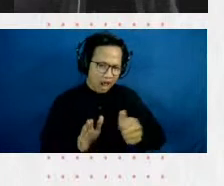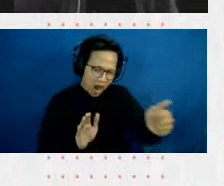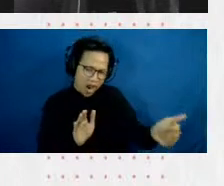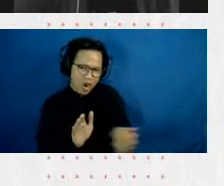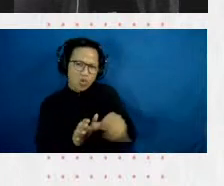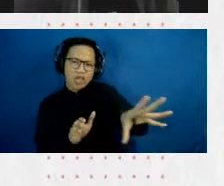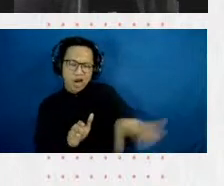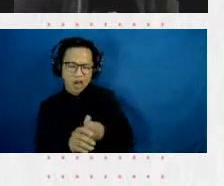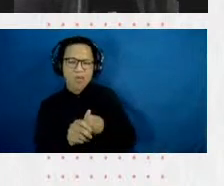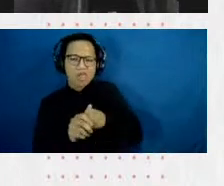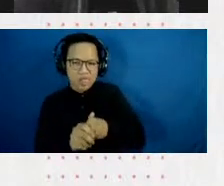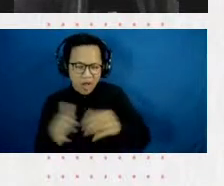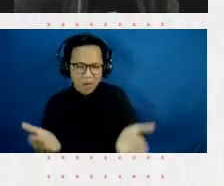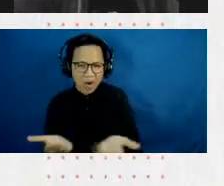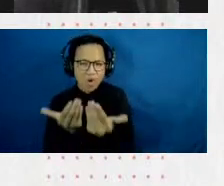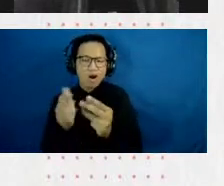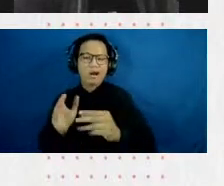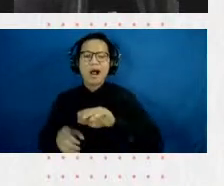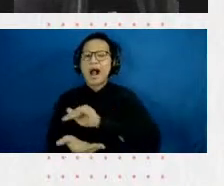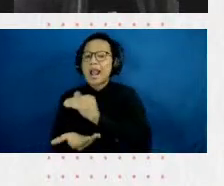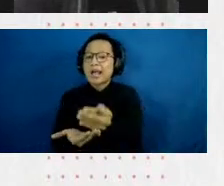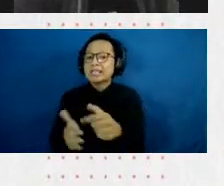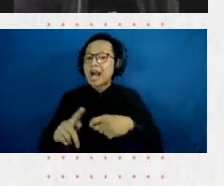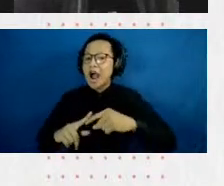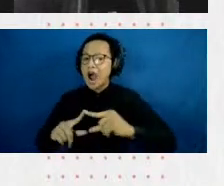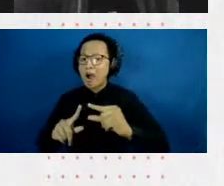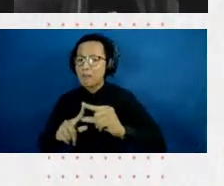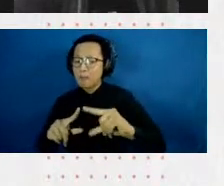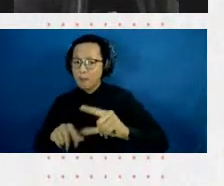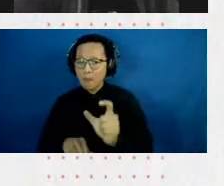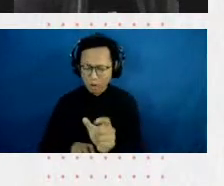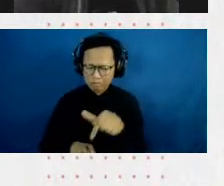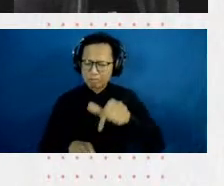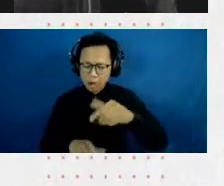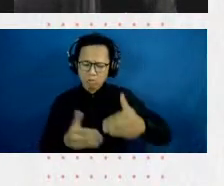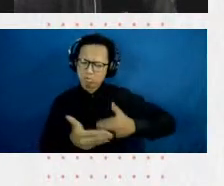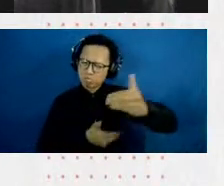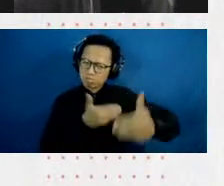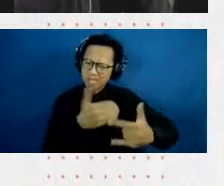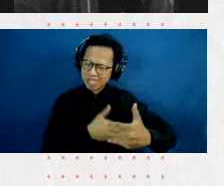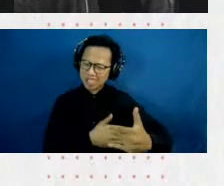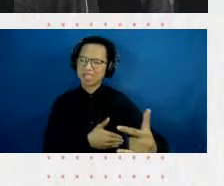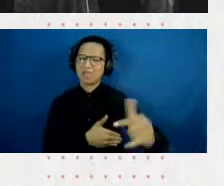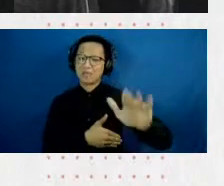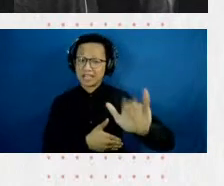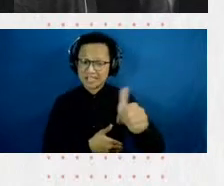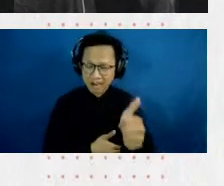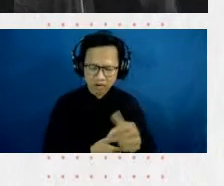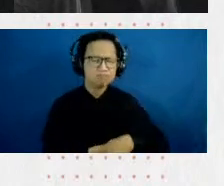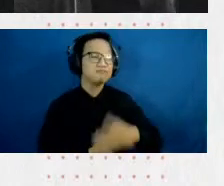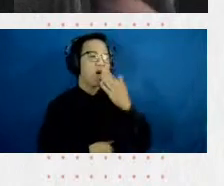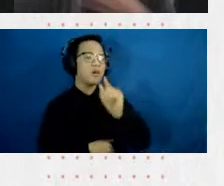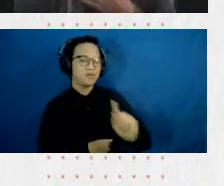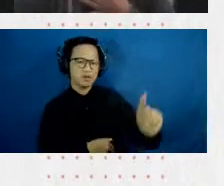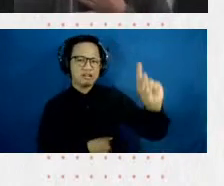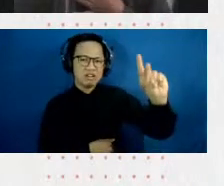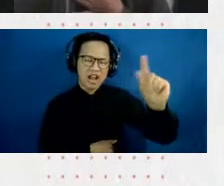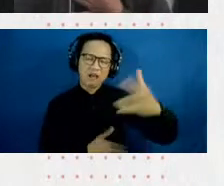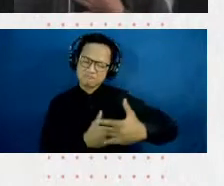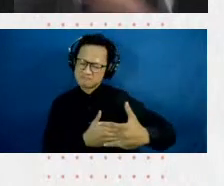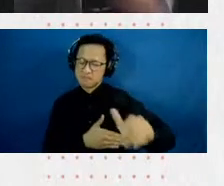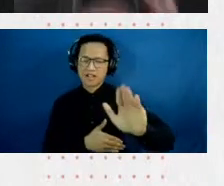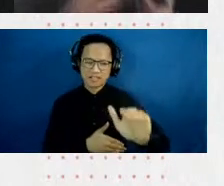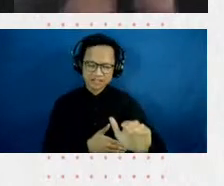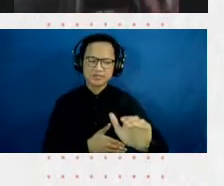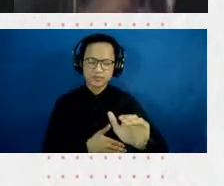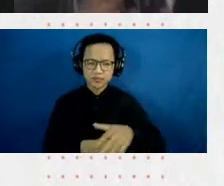Nasi Kapau kemarin. Makanya sampai saat ini masih sustain aja nih Nasi Kapau nih. Oke, thank you banget nih menariknya Kak.